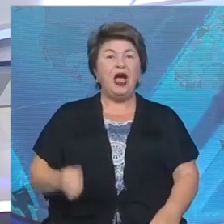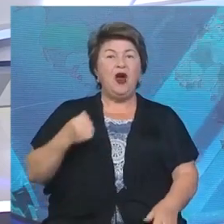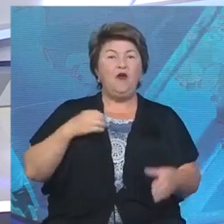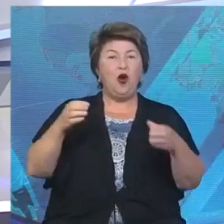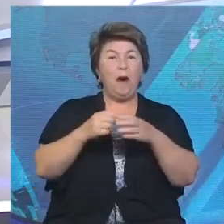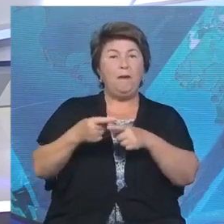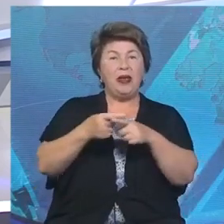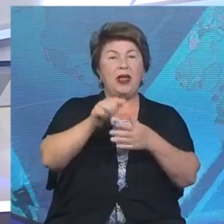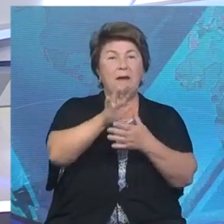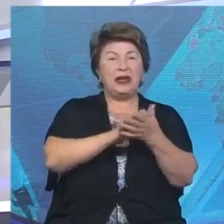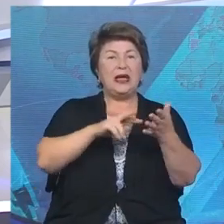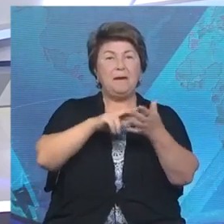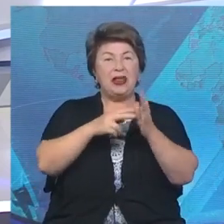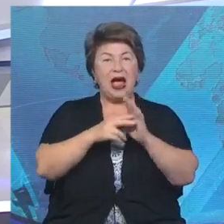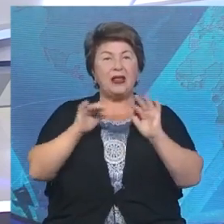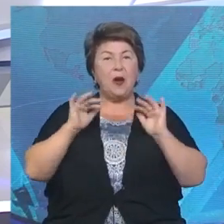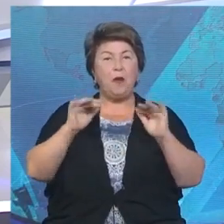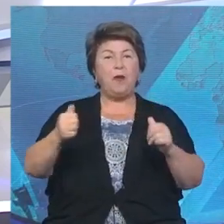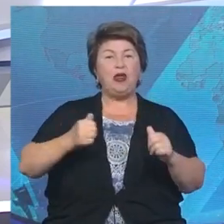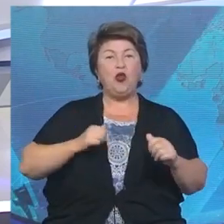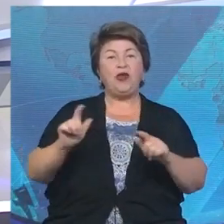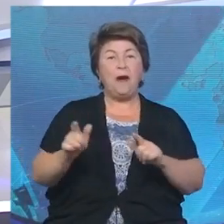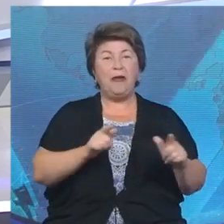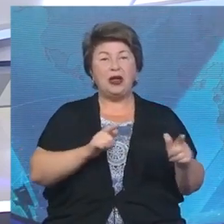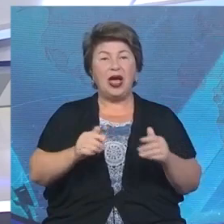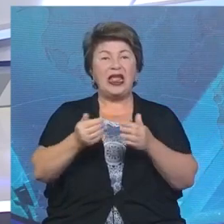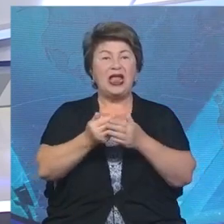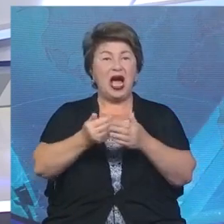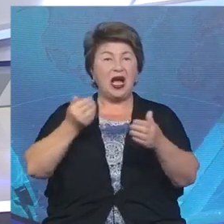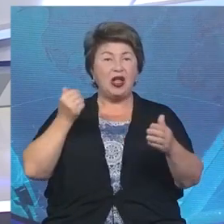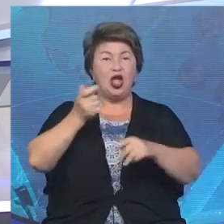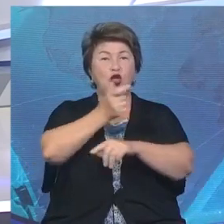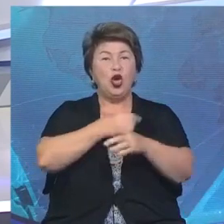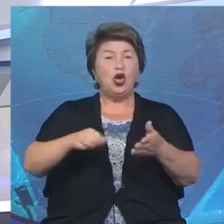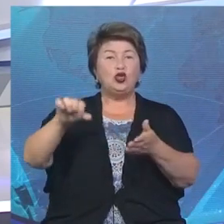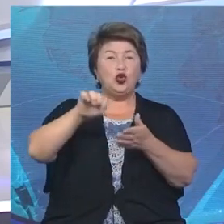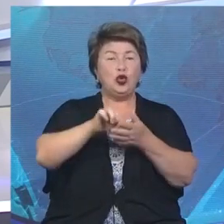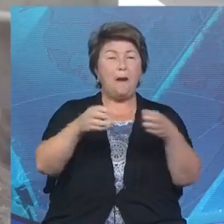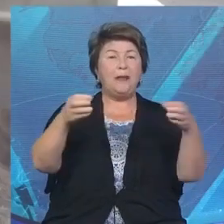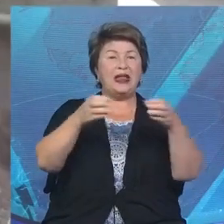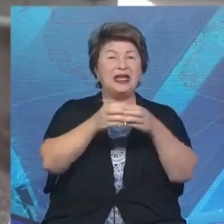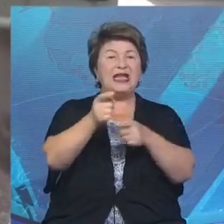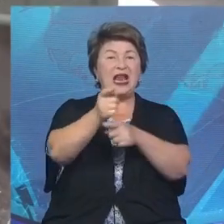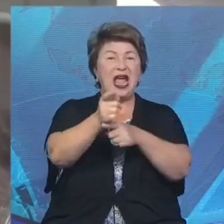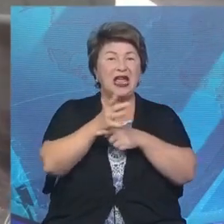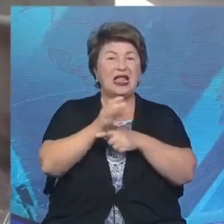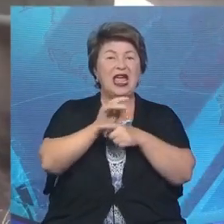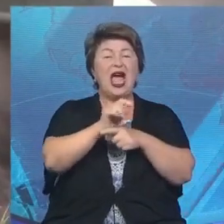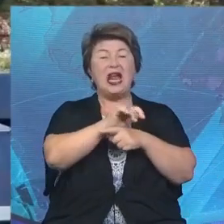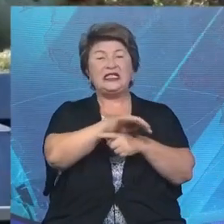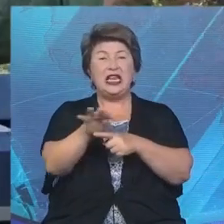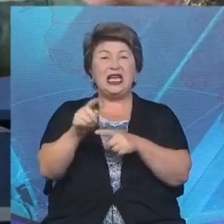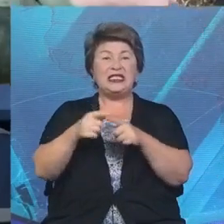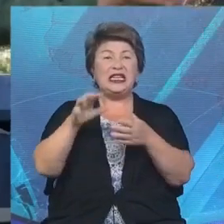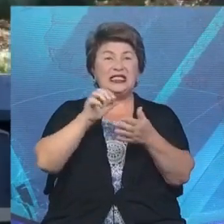Вооруженные силы Беларуси продолжают плановые мероприятия по боевой подготовке. Накануне на дежурство заступили подразделения ракетных войск и артиллерии